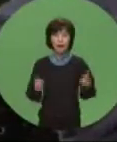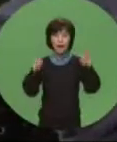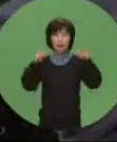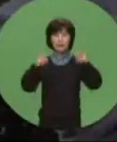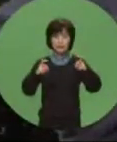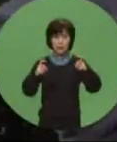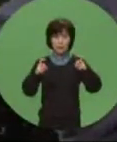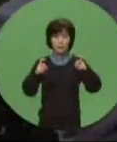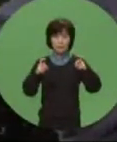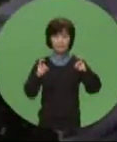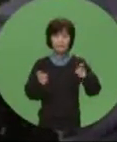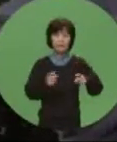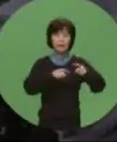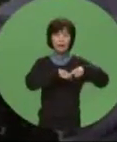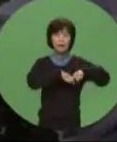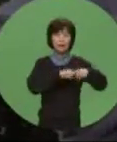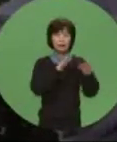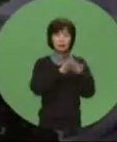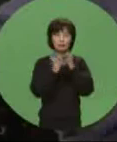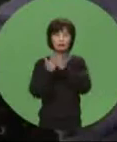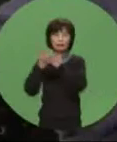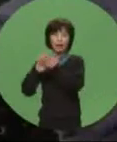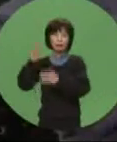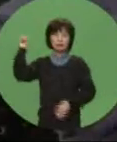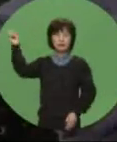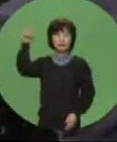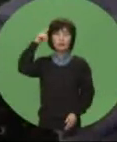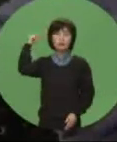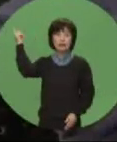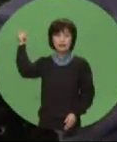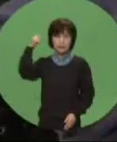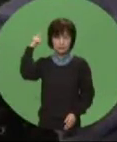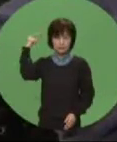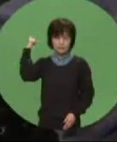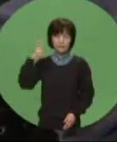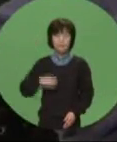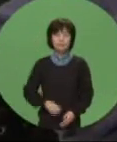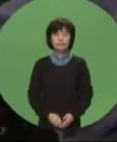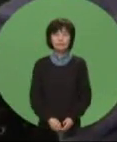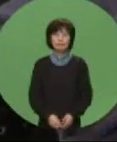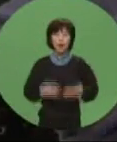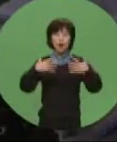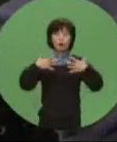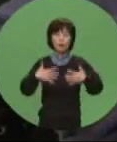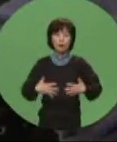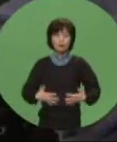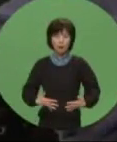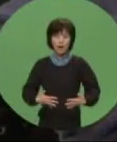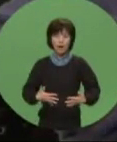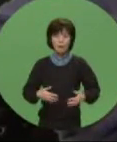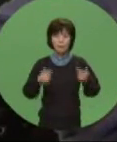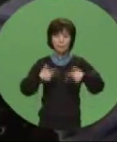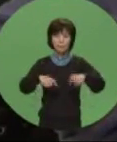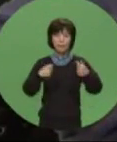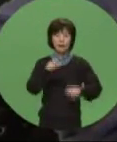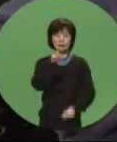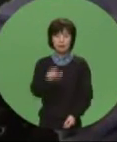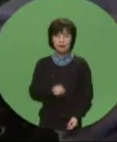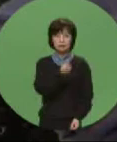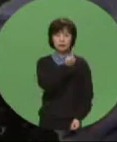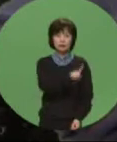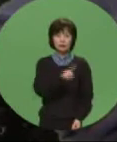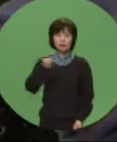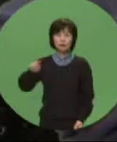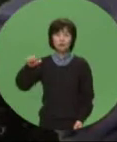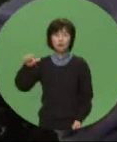こんにちは。ラブリータウンイコマの時間です。この番組は毎月1日と